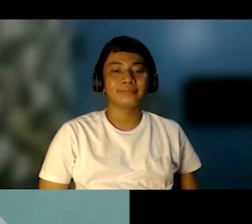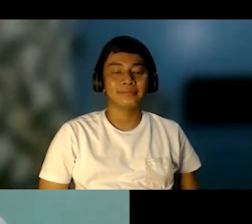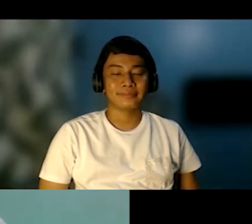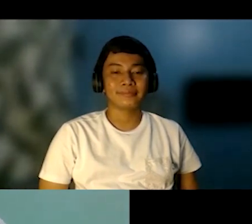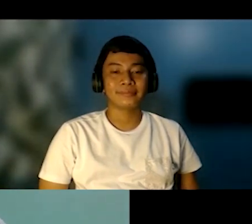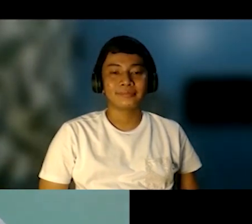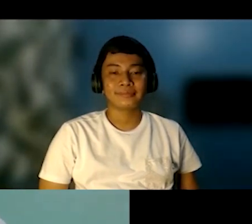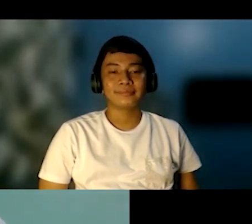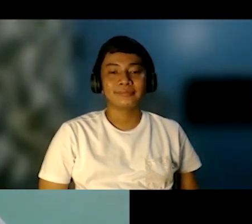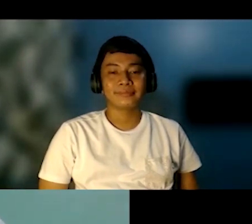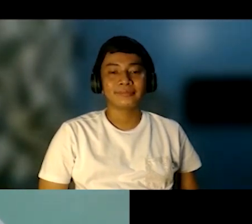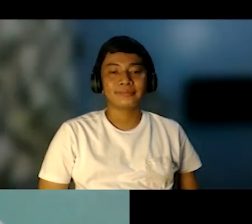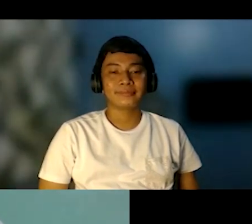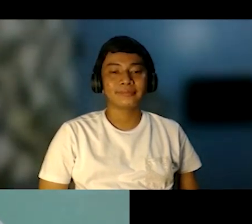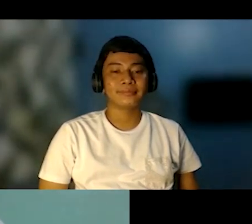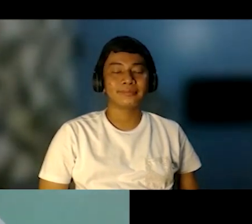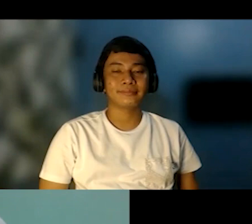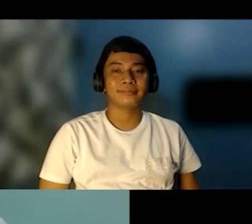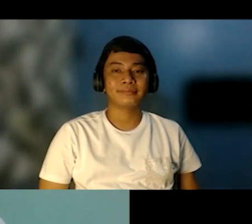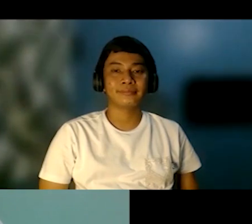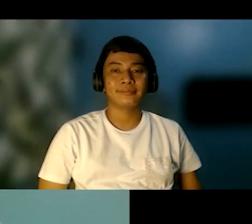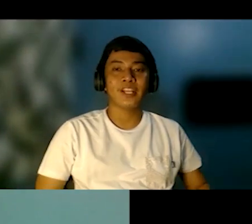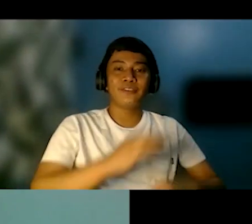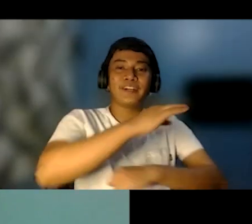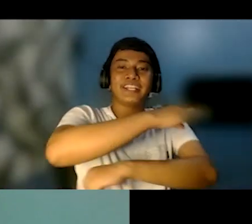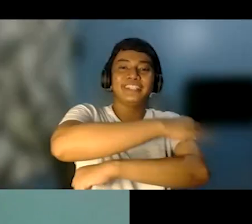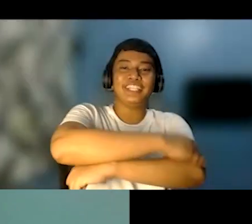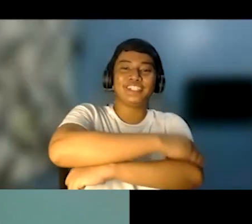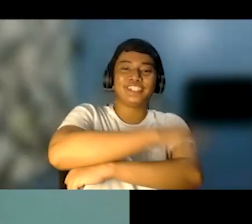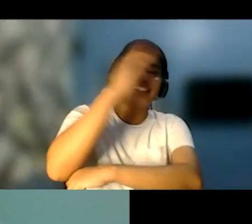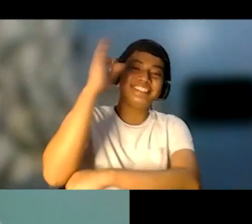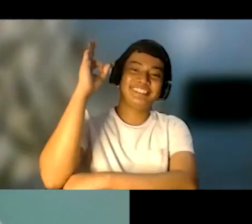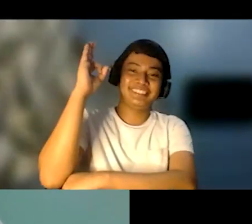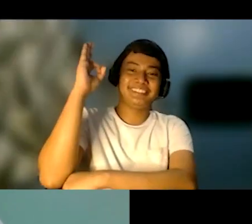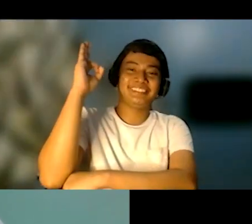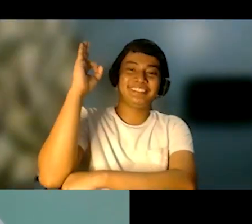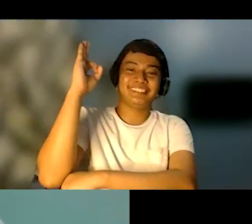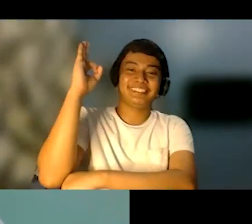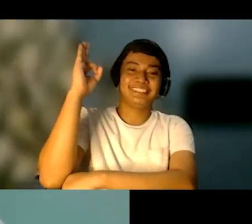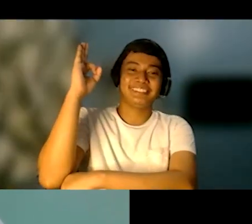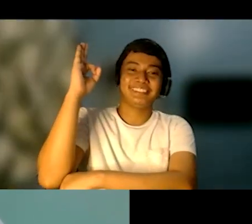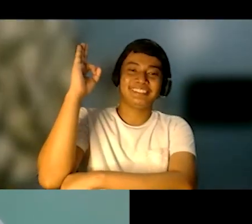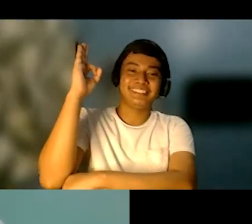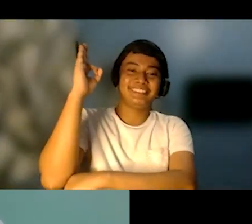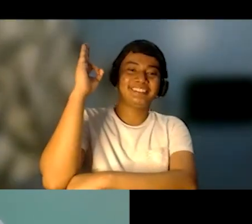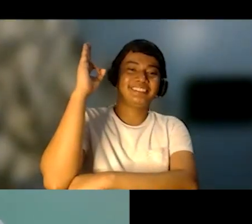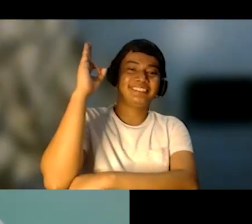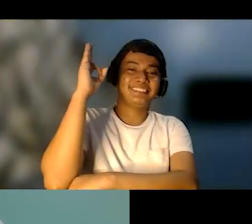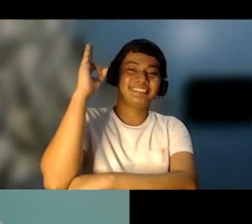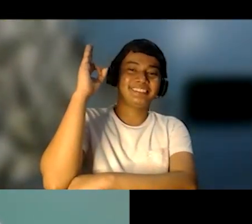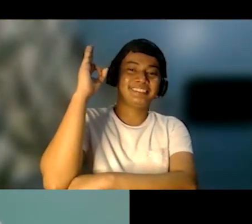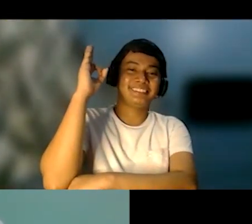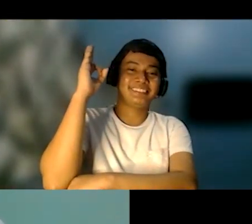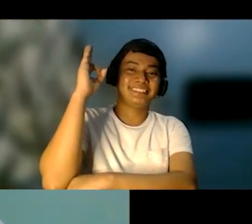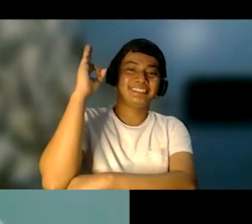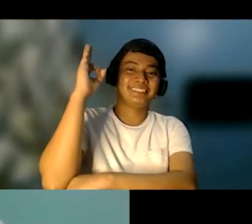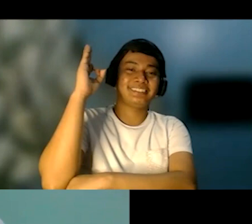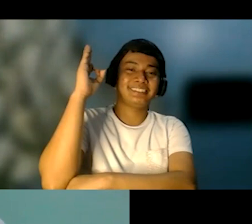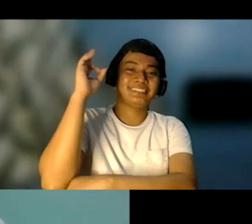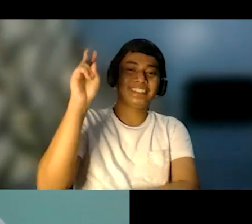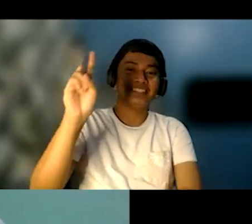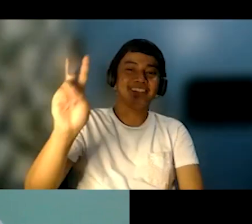at mamamayan at ugaling tumutok palagi sa Fernandino Teens TV